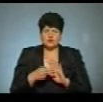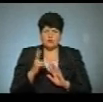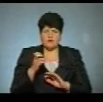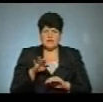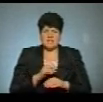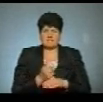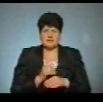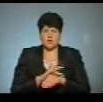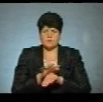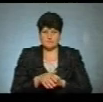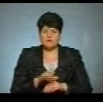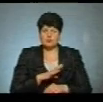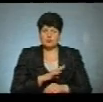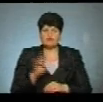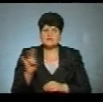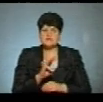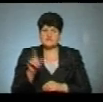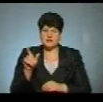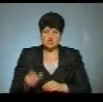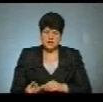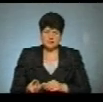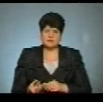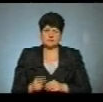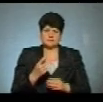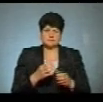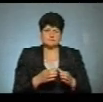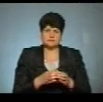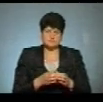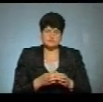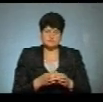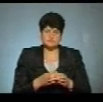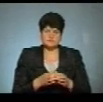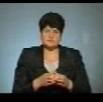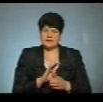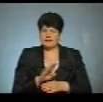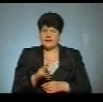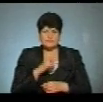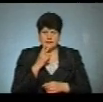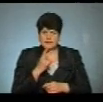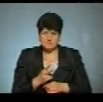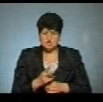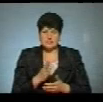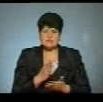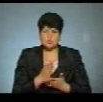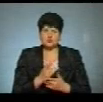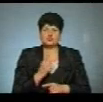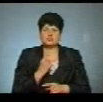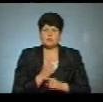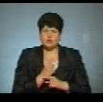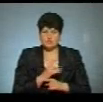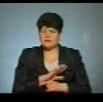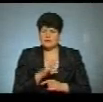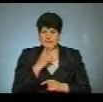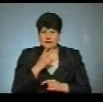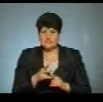квітня. Він був священником однієї з конфесій. І не дивлячись на існуючі заборони, не дивлячись